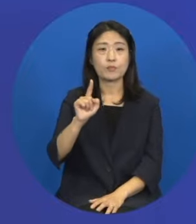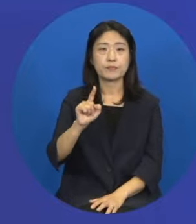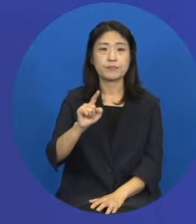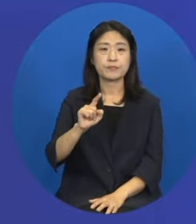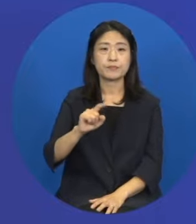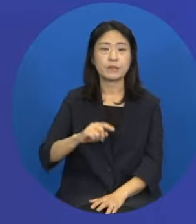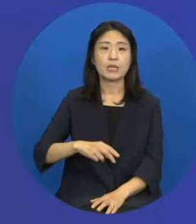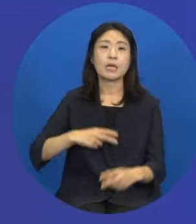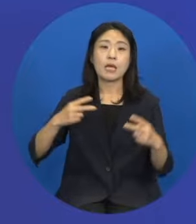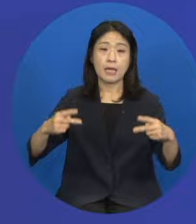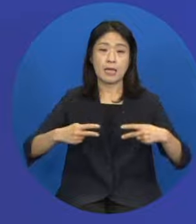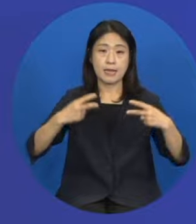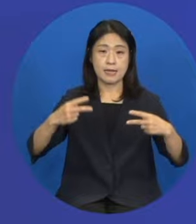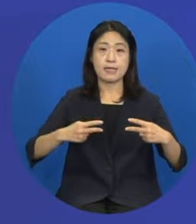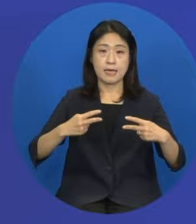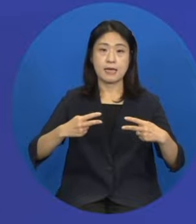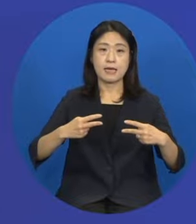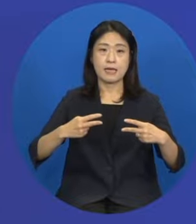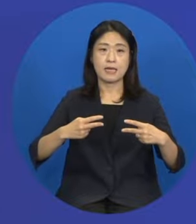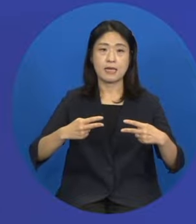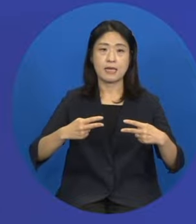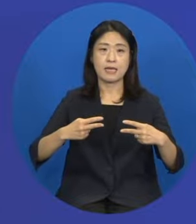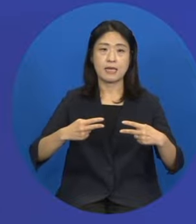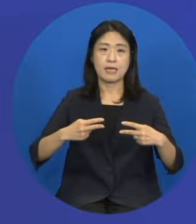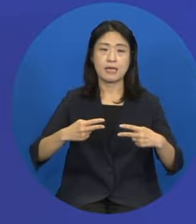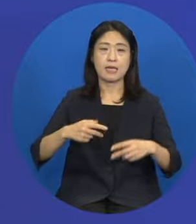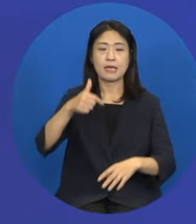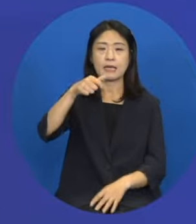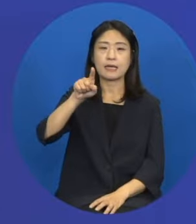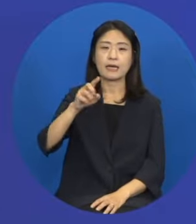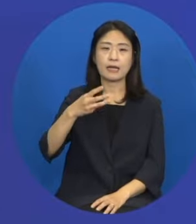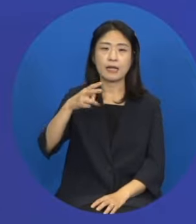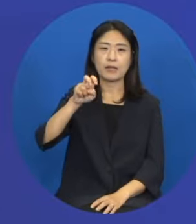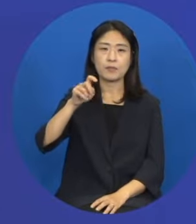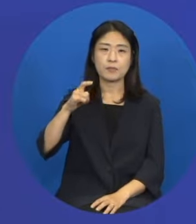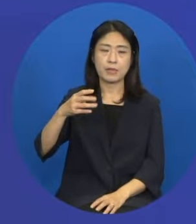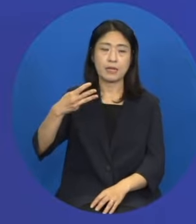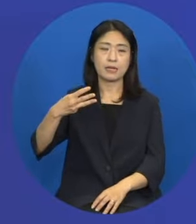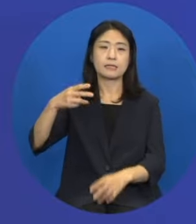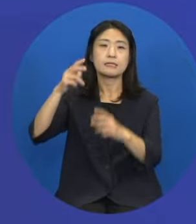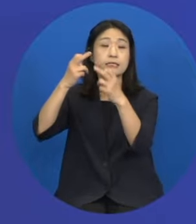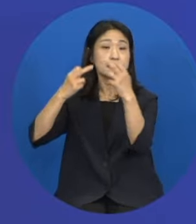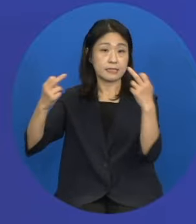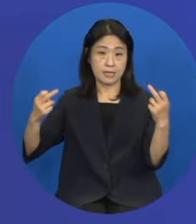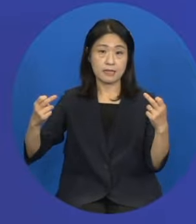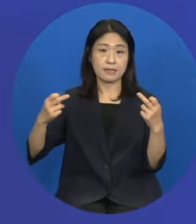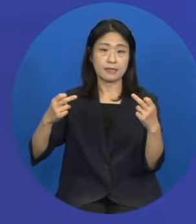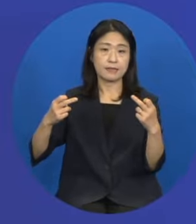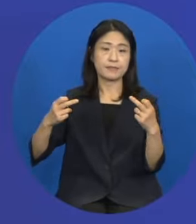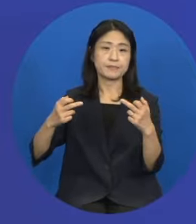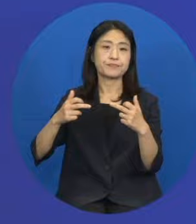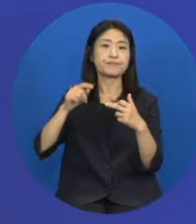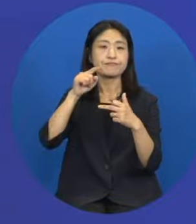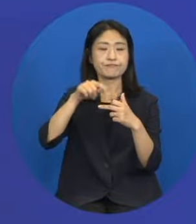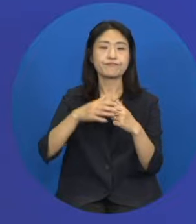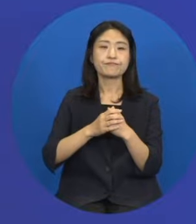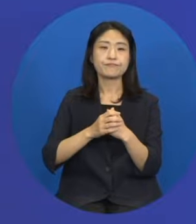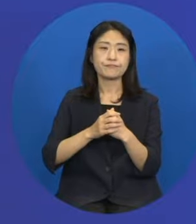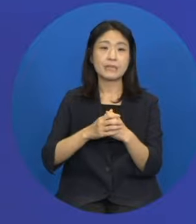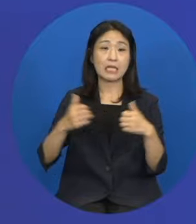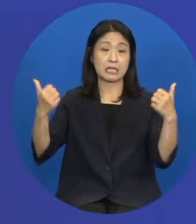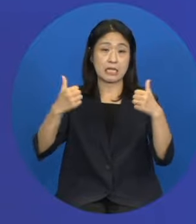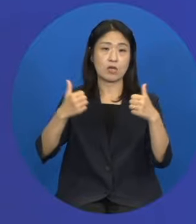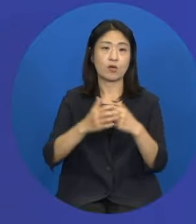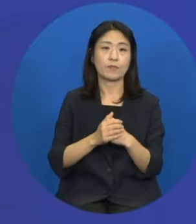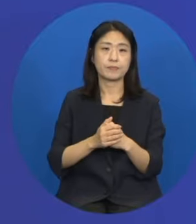엘리야의 이 갈멜산 대결 빼놓을 수가 없죠. 엘리야가 무슨 얘기를 하냐면 바알 선지자 450명과 아세라